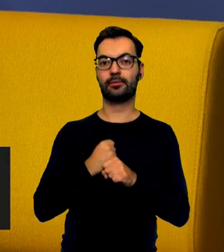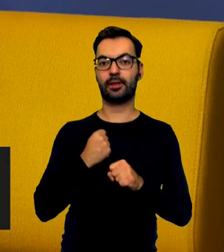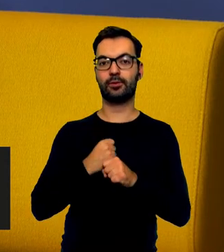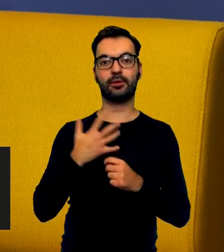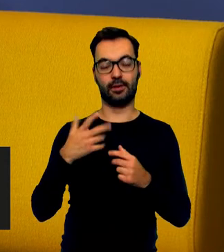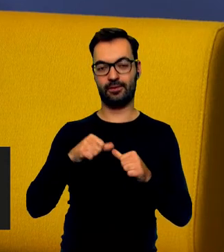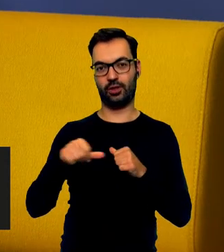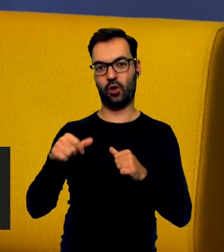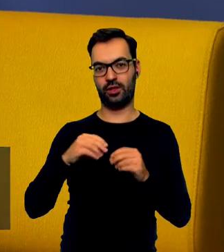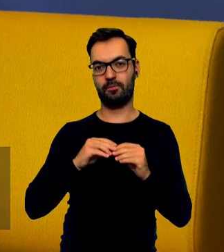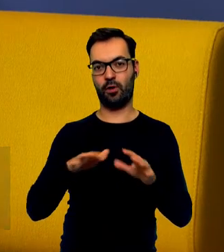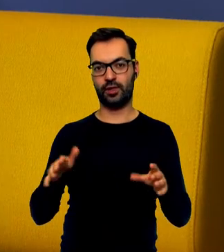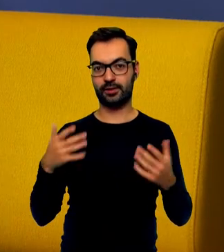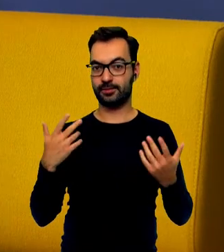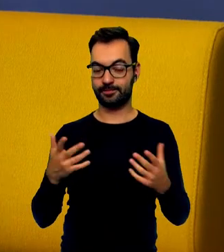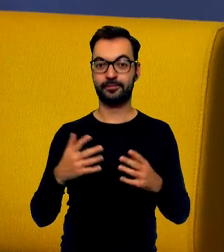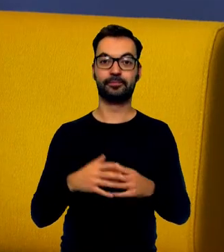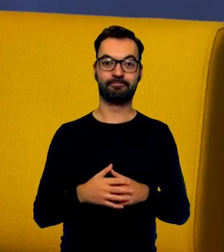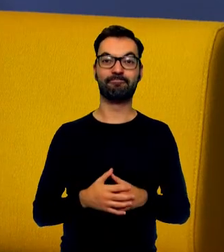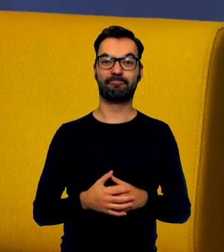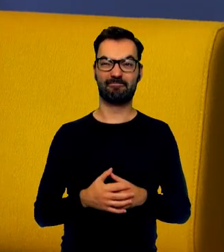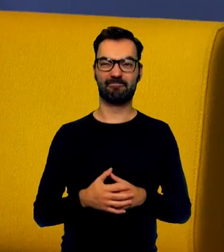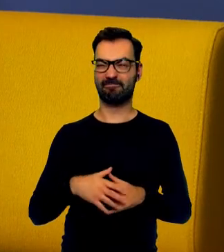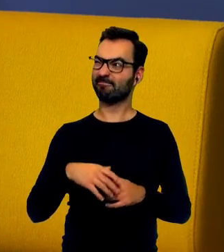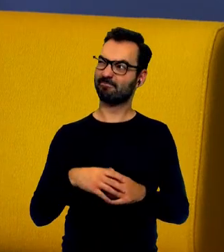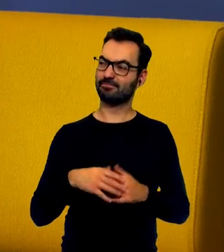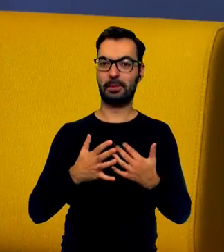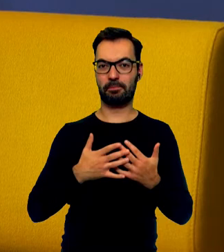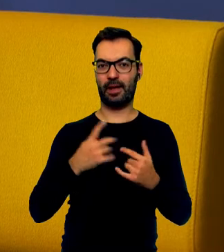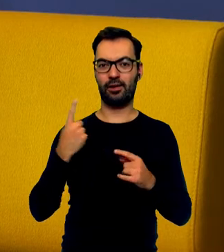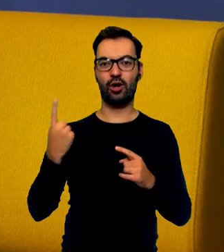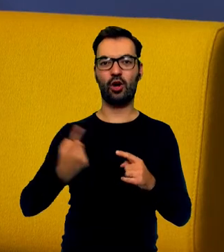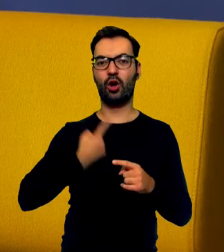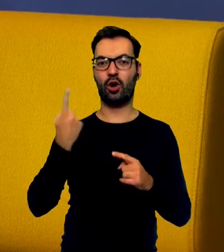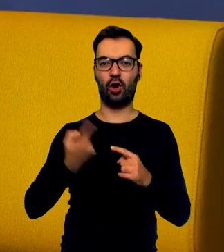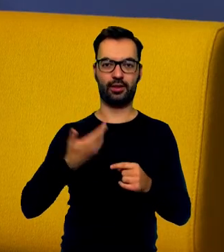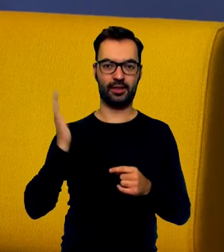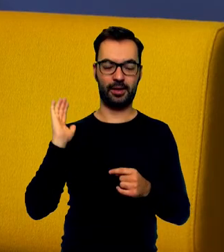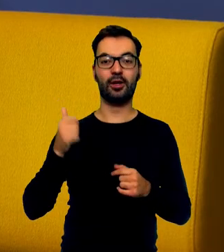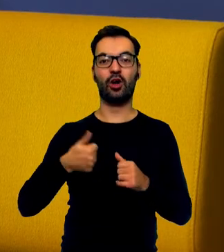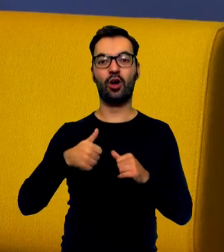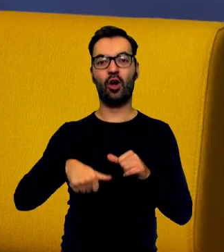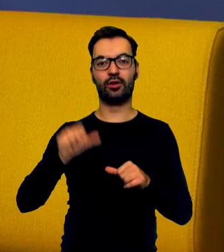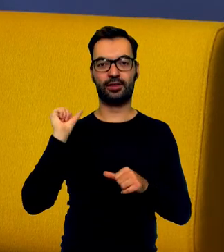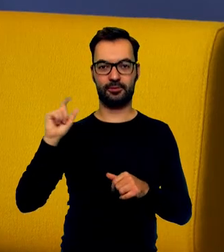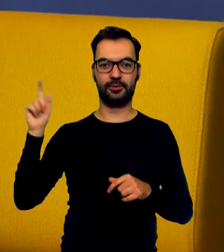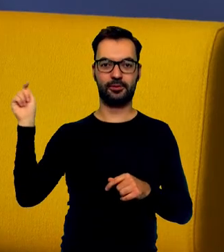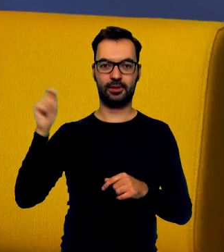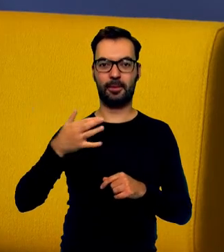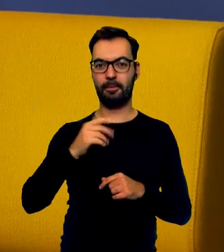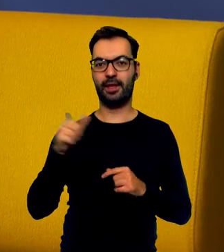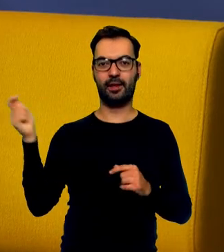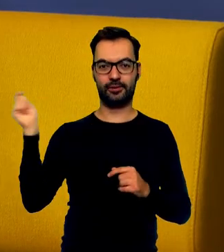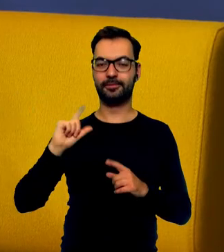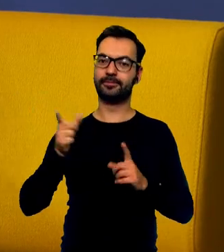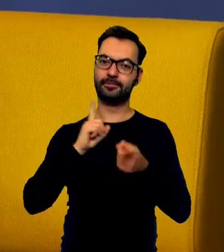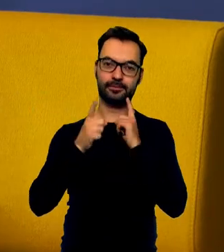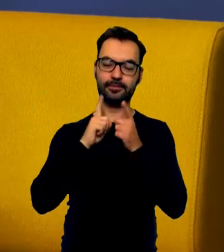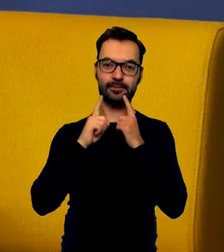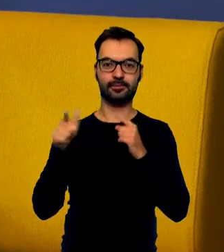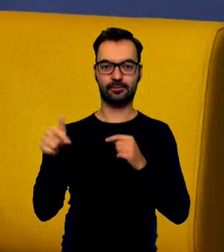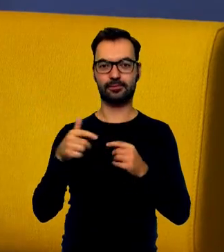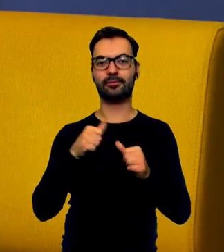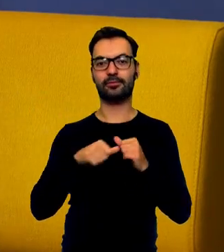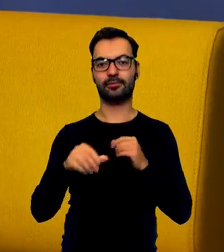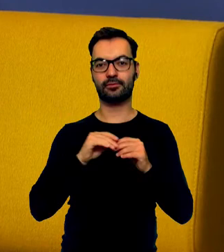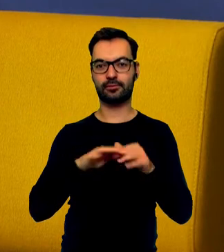pracującym w Tygodniku i rzeczywiście no, prawie rok temu przyjechał do mnie Michał Okoński, żeby zrobić ze mną rozmowę do